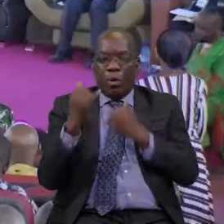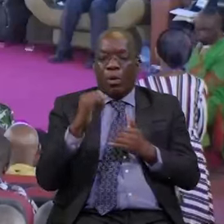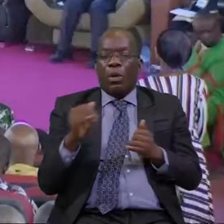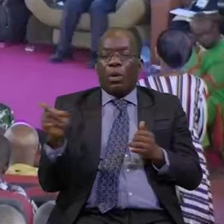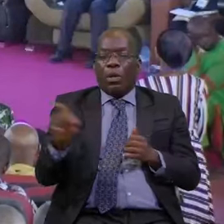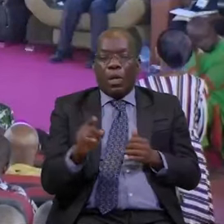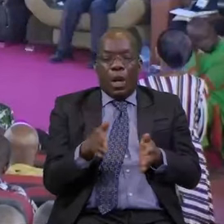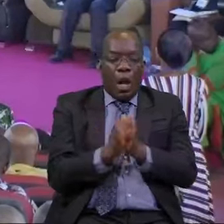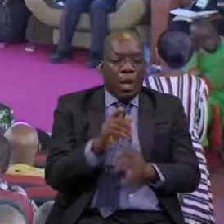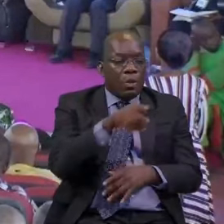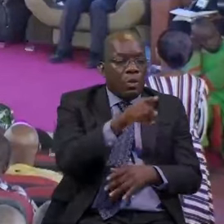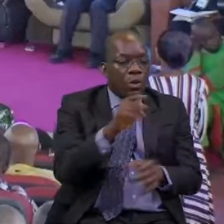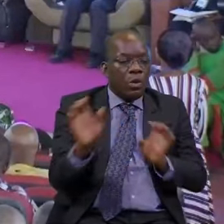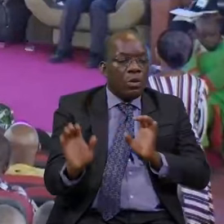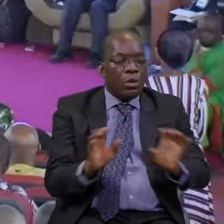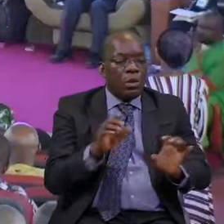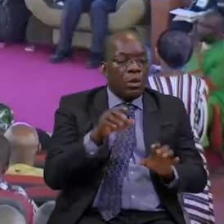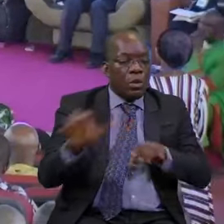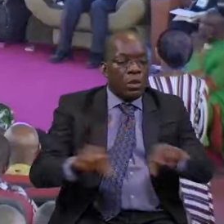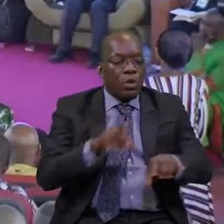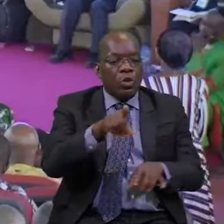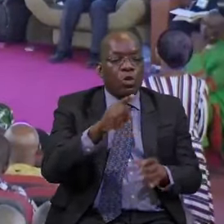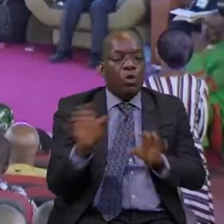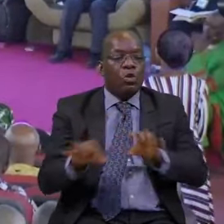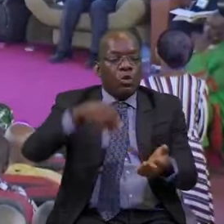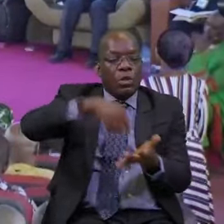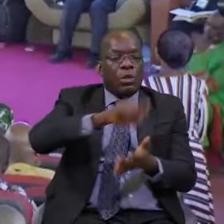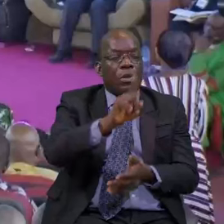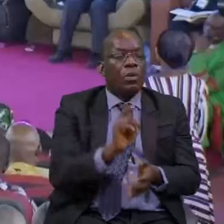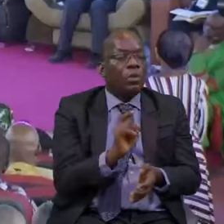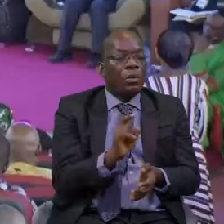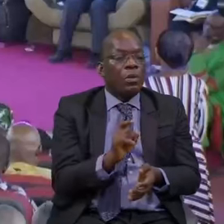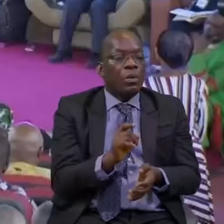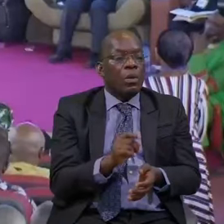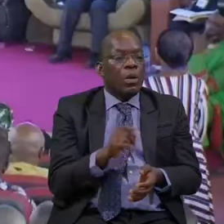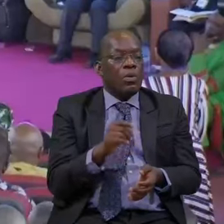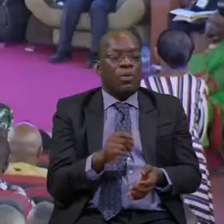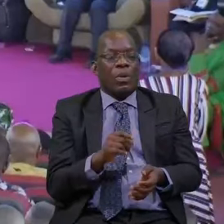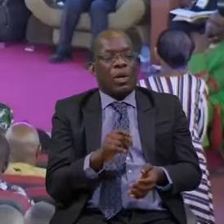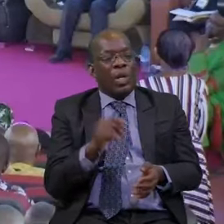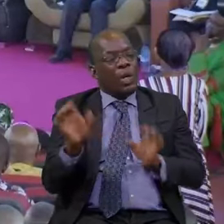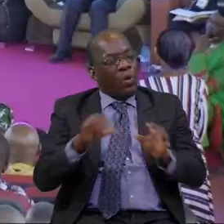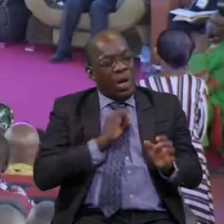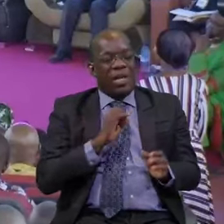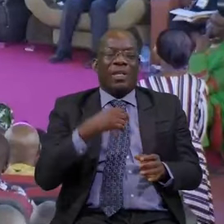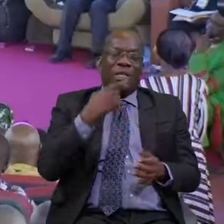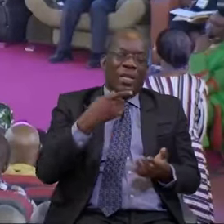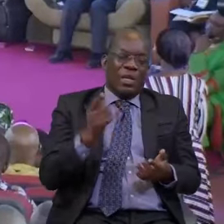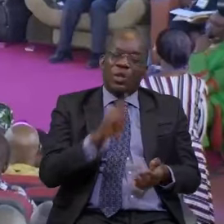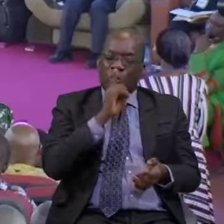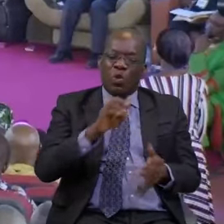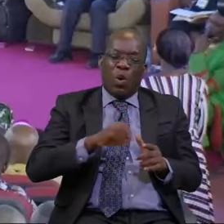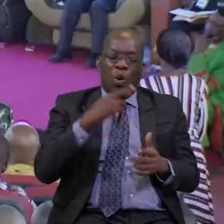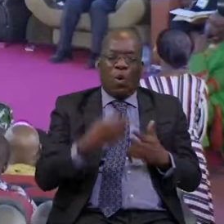confronté, est-ce que tu as fait ça? Qu'est-ce que je vais faire maintenant? Est-ce que je vais modifier la vérité? Est-ce que je vais